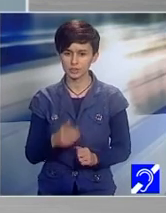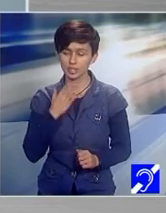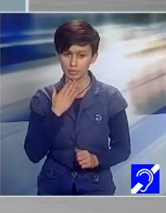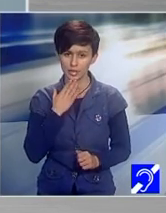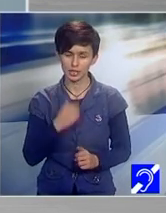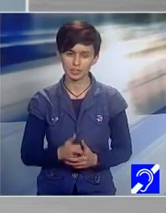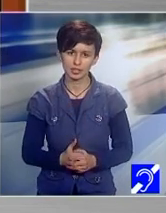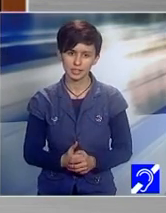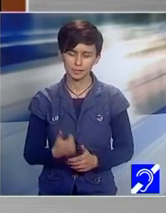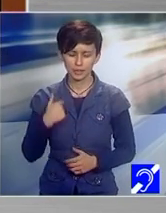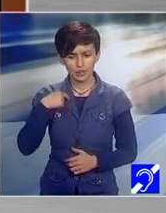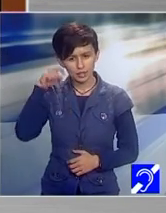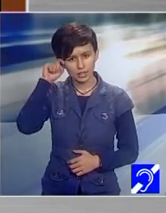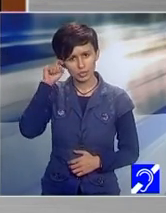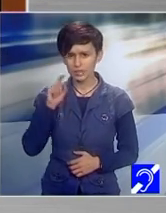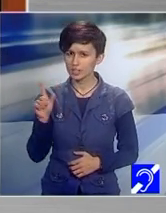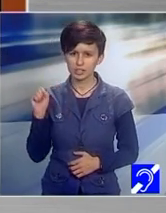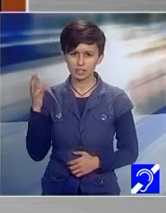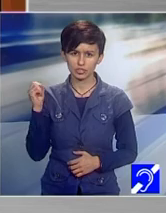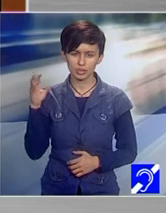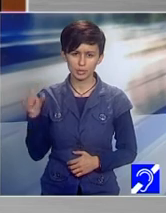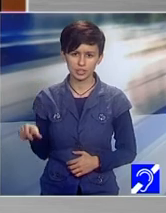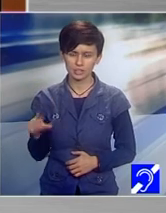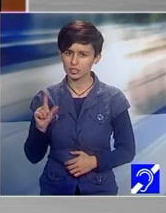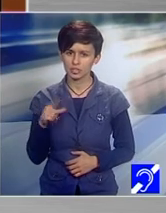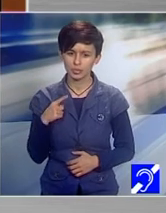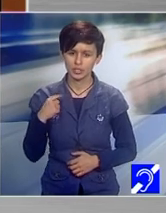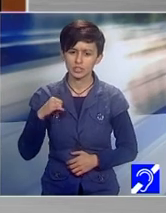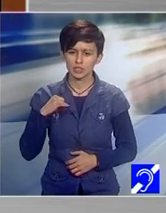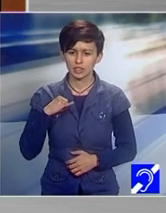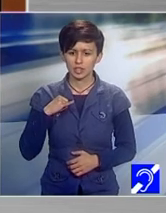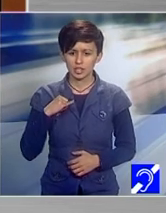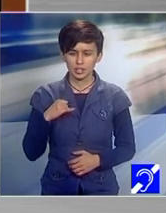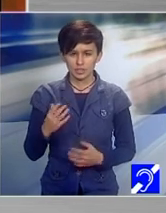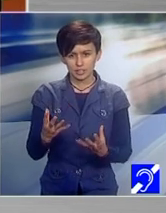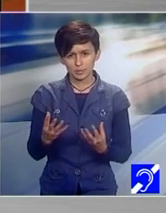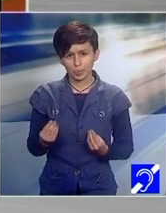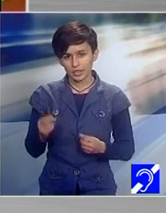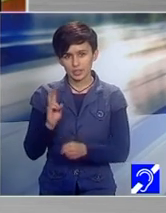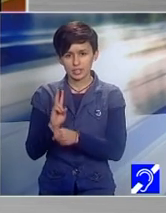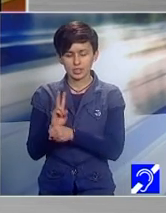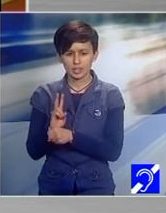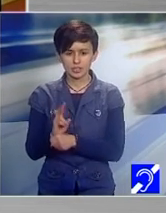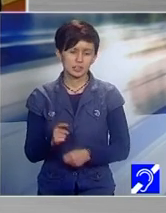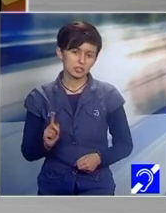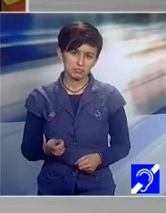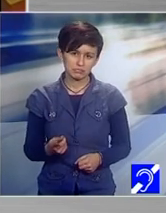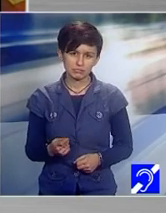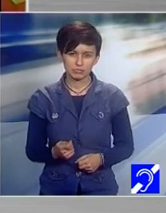Din păcate. Am impresia că nici politicienii nu mai sunt atât de interesați să atragă atenția și poate că